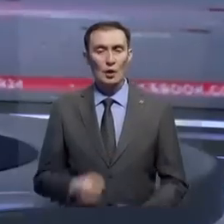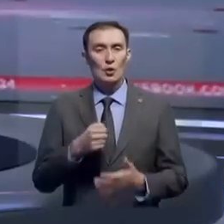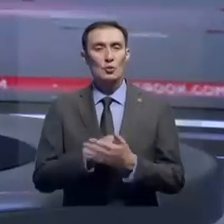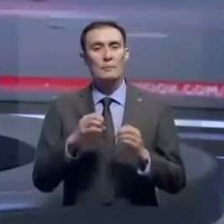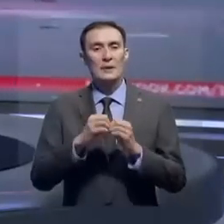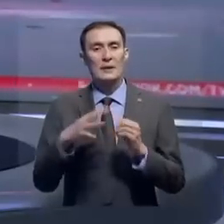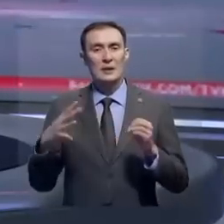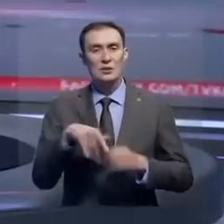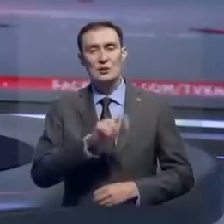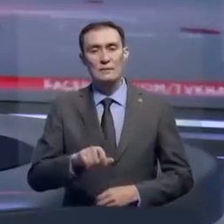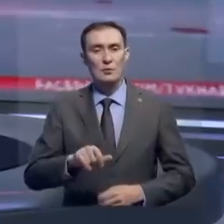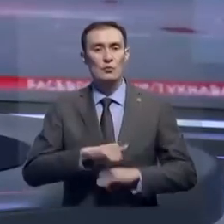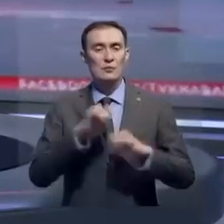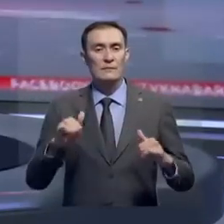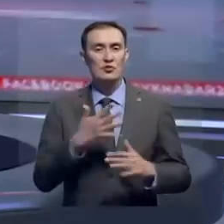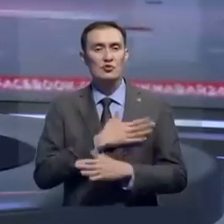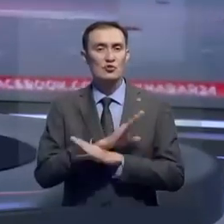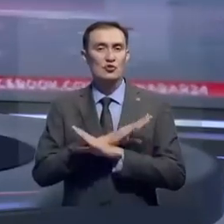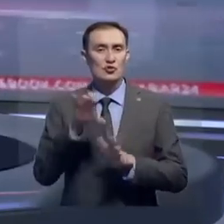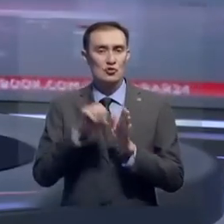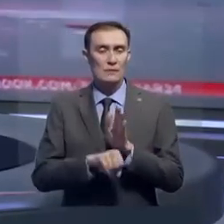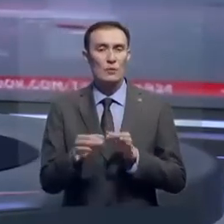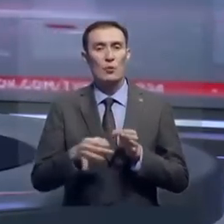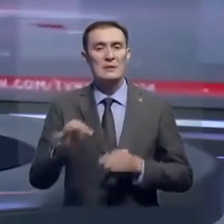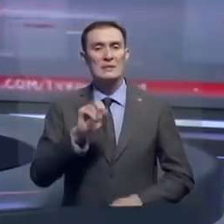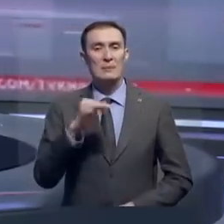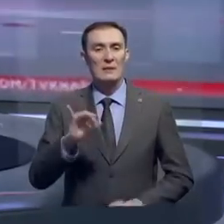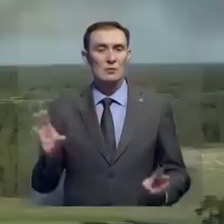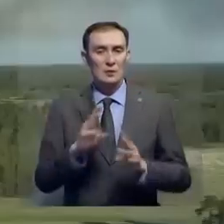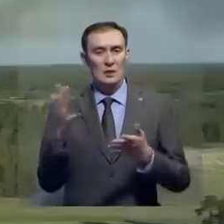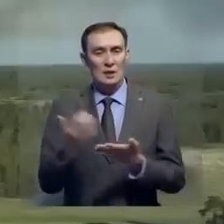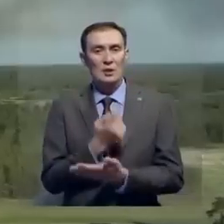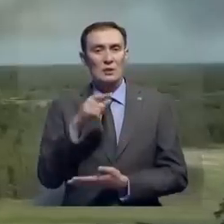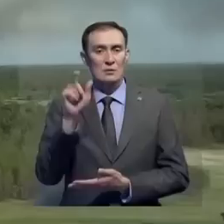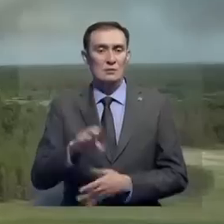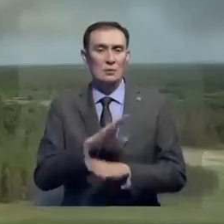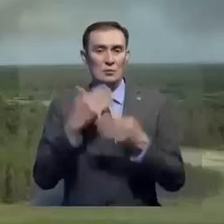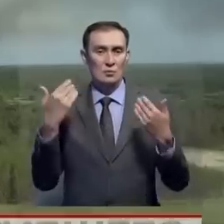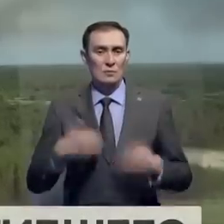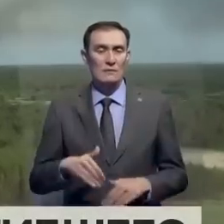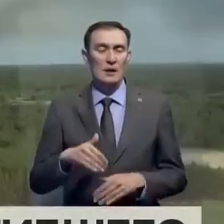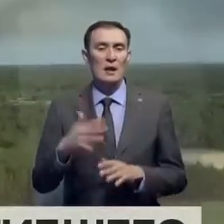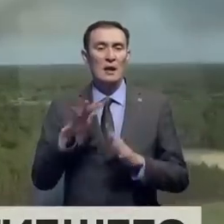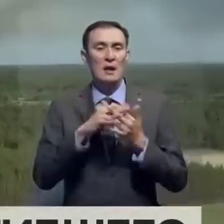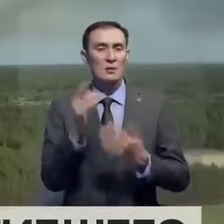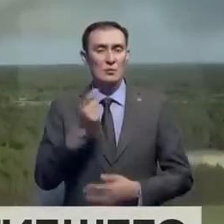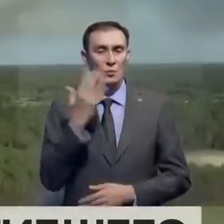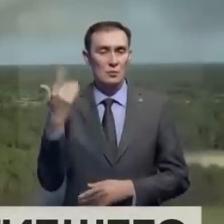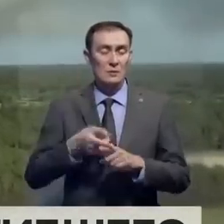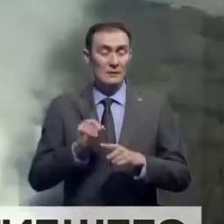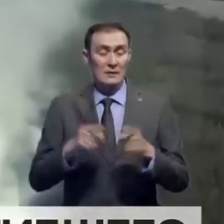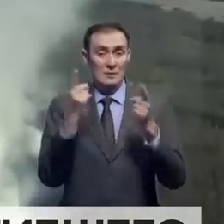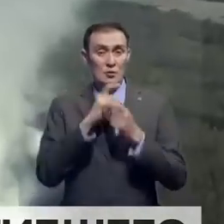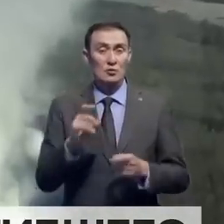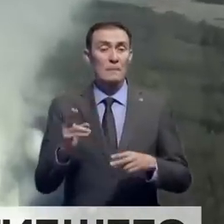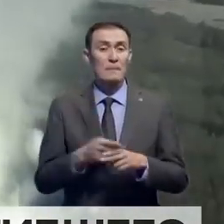до 15 возросло число жертв лесных пожаров в области Абай Найдено тело еще одного сотрудника местного лесхоза ранее